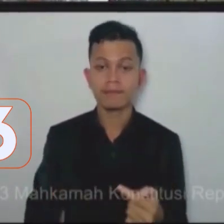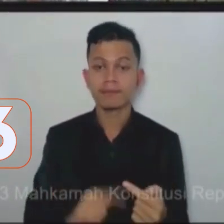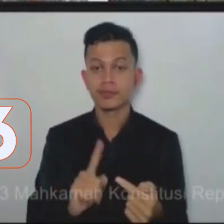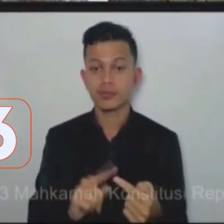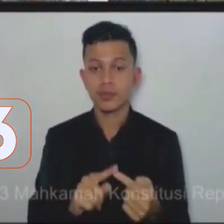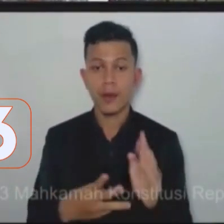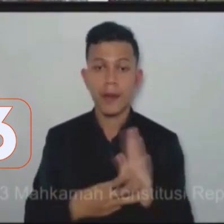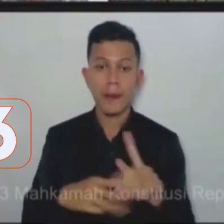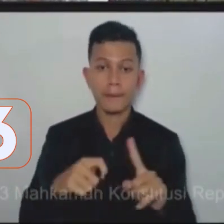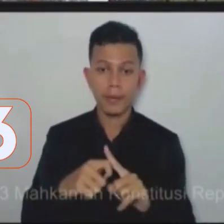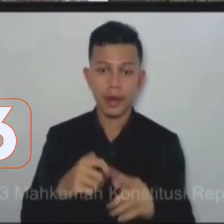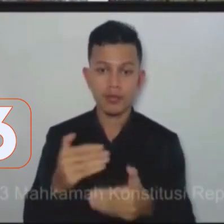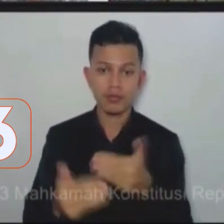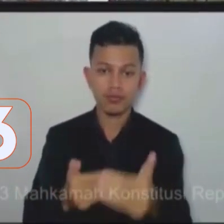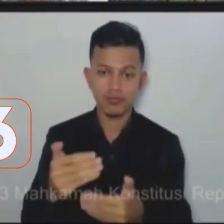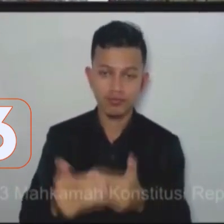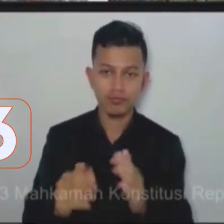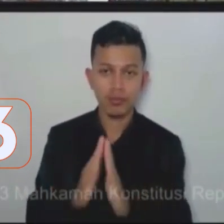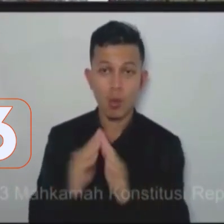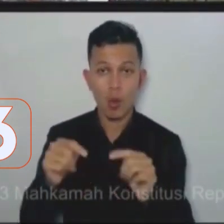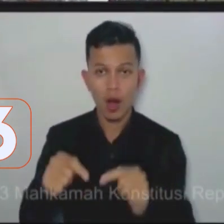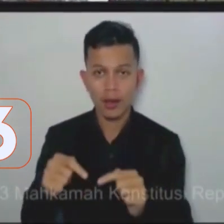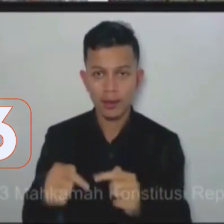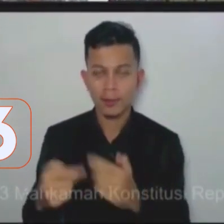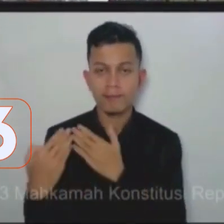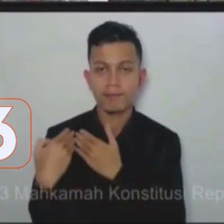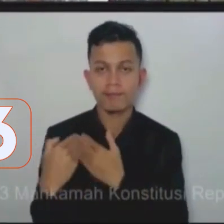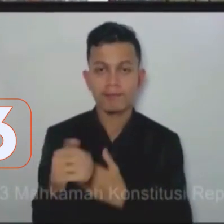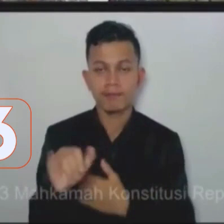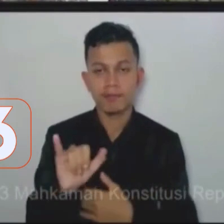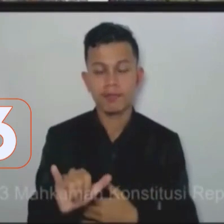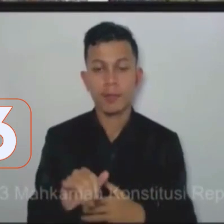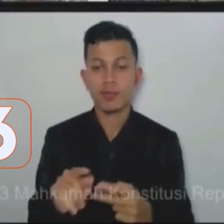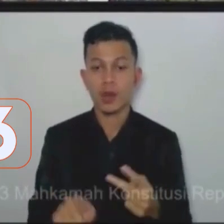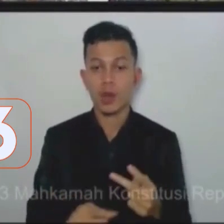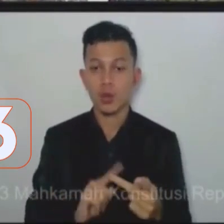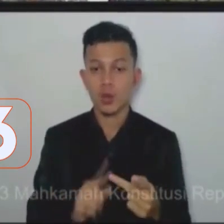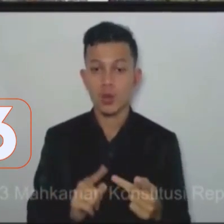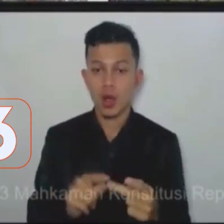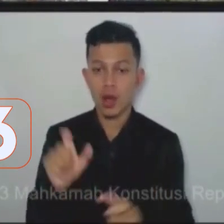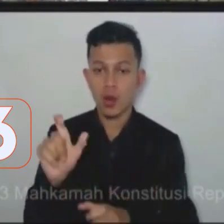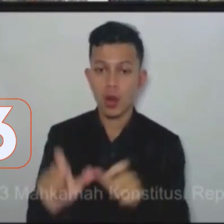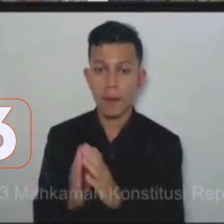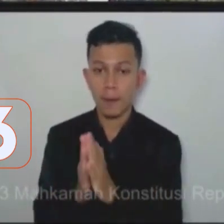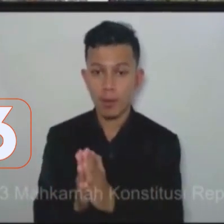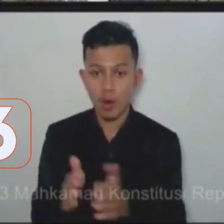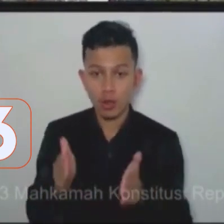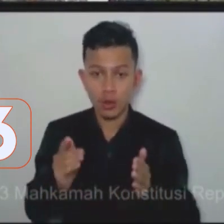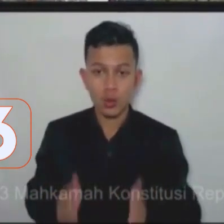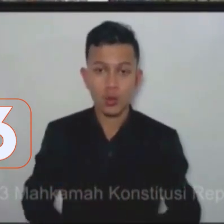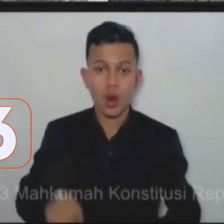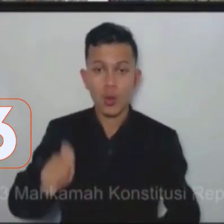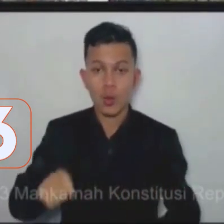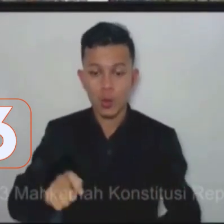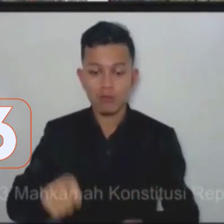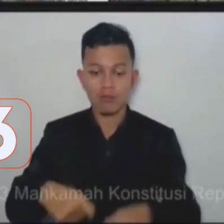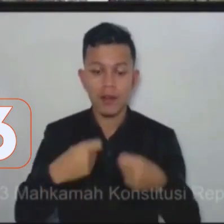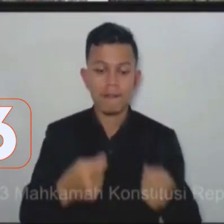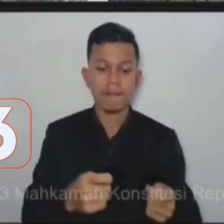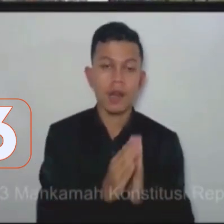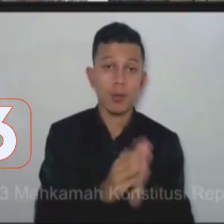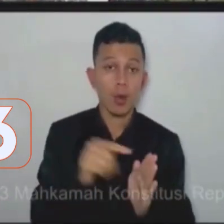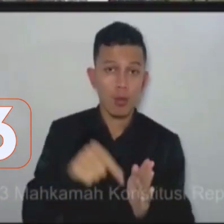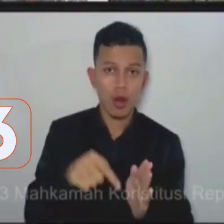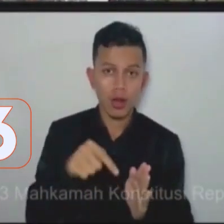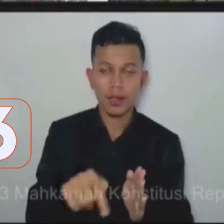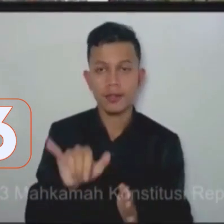1. Mahkamah berwenang mengadili permohonan aku. 2. Para pemohon memiliki kedudukan hukum untuk mengajukan